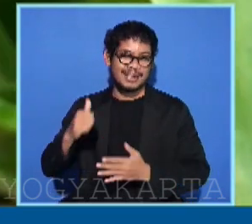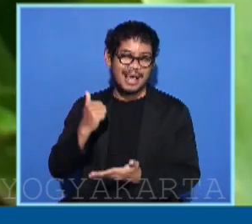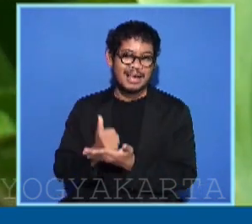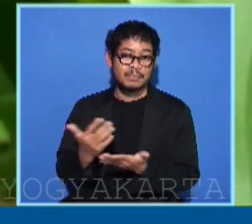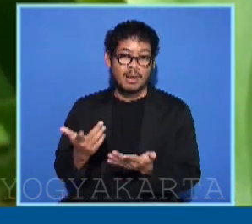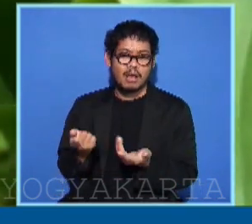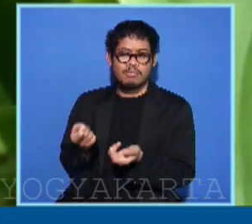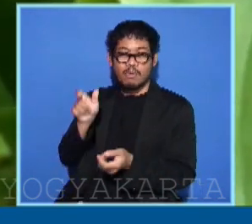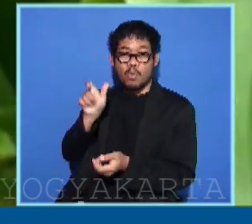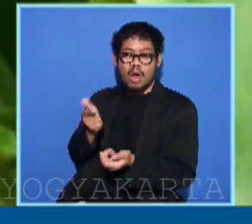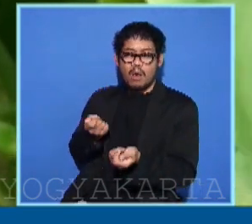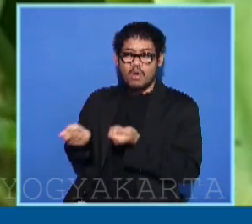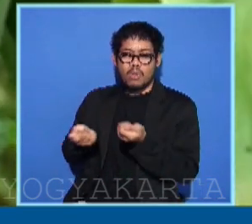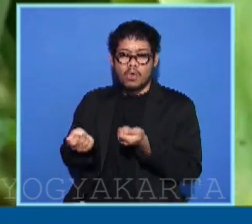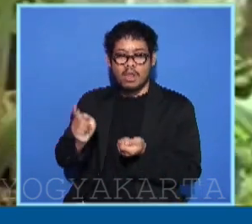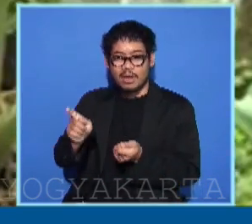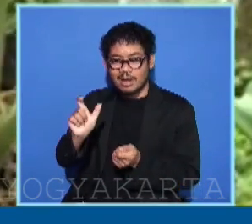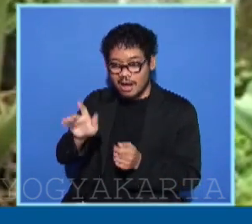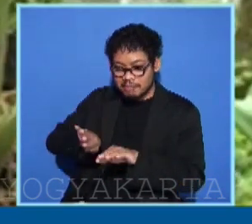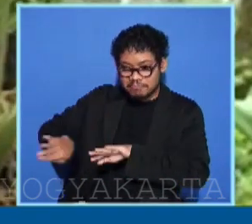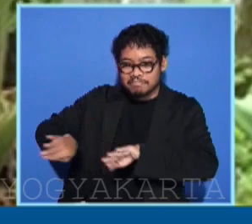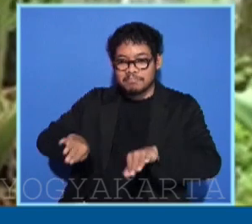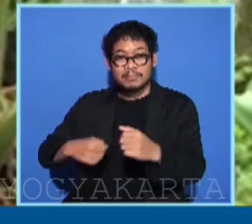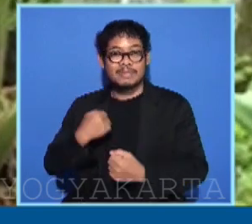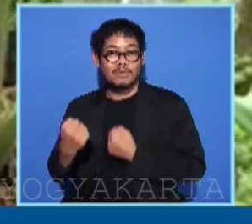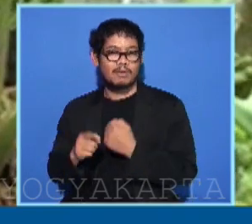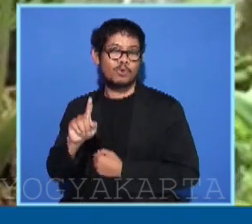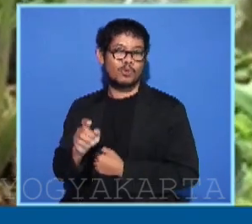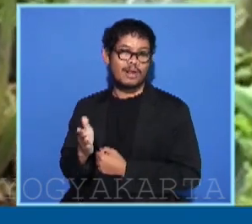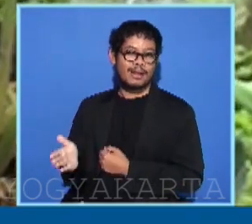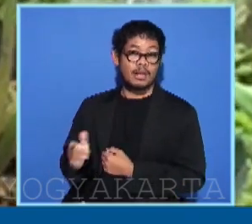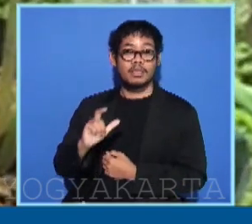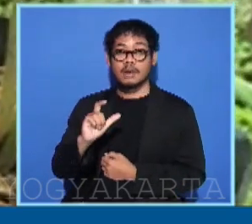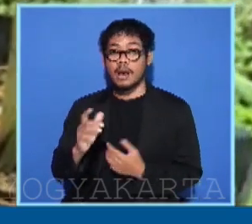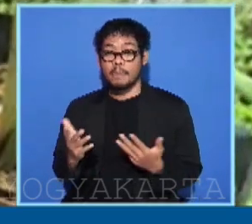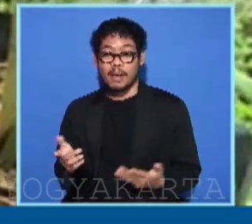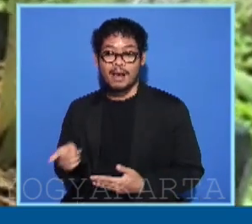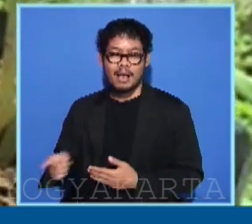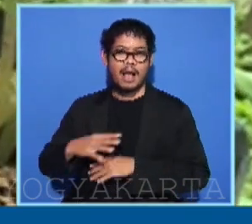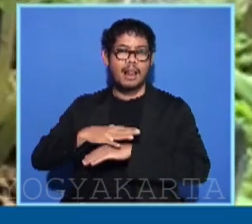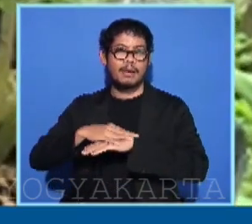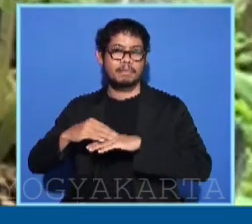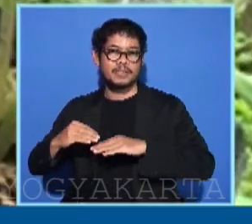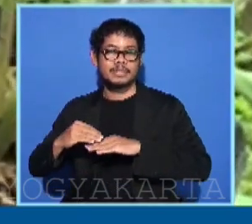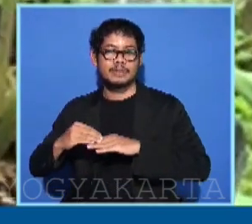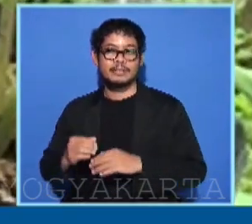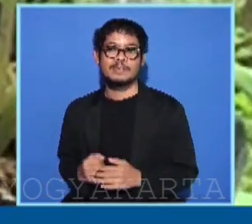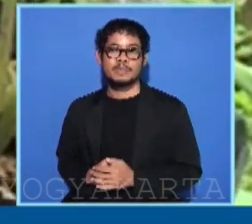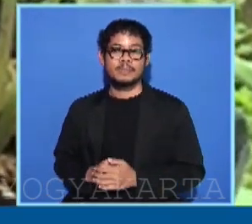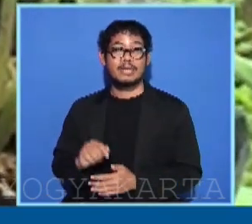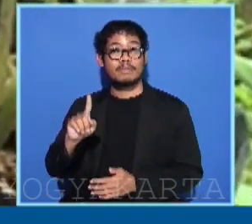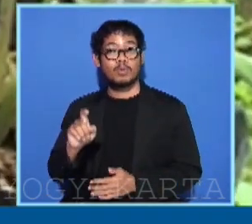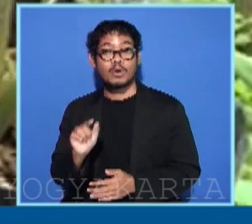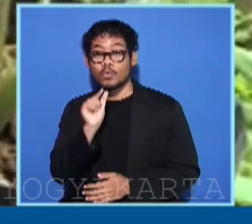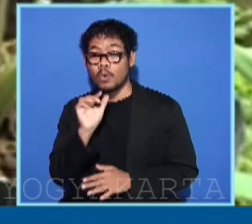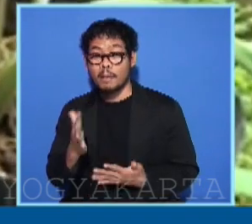ngendalini omolan sesakittipun ugika tindakan dingin akan agen hayati kunir Cemong meniko dipun betaken industri obat-obatan